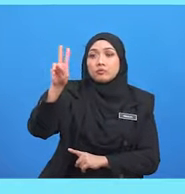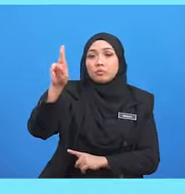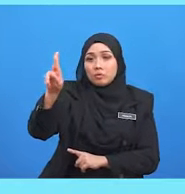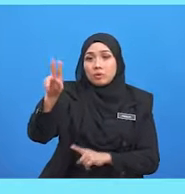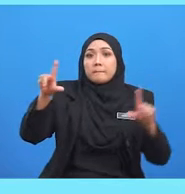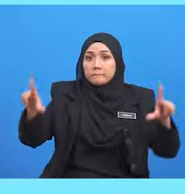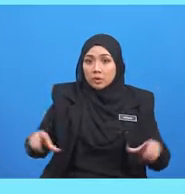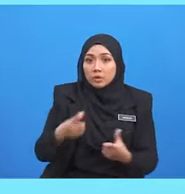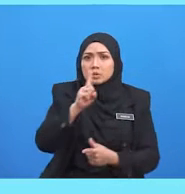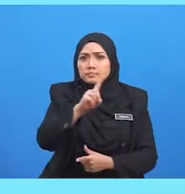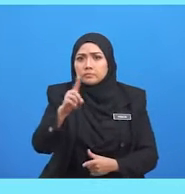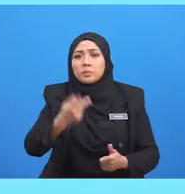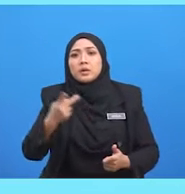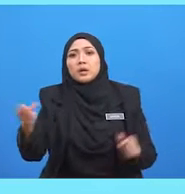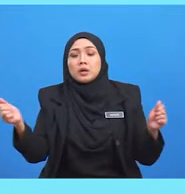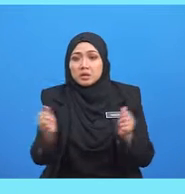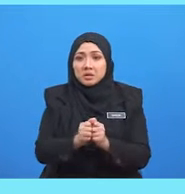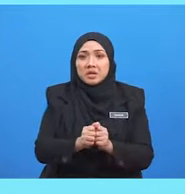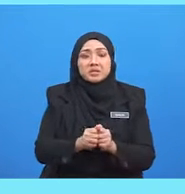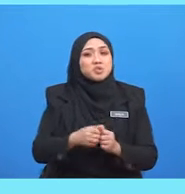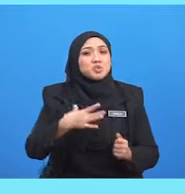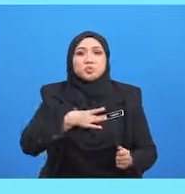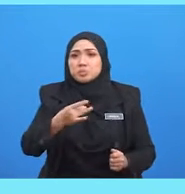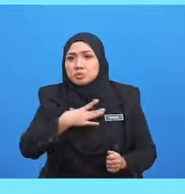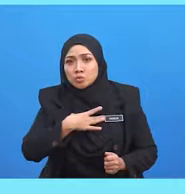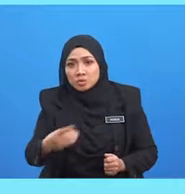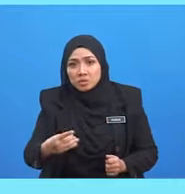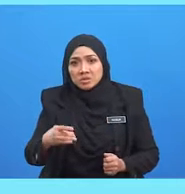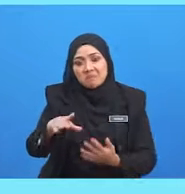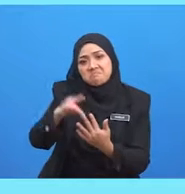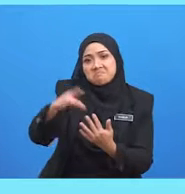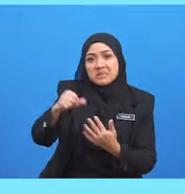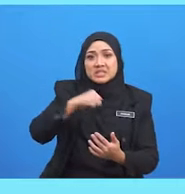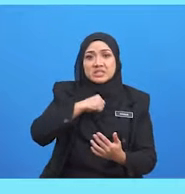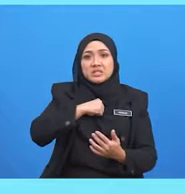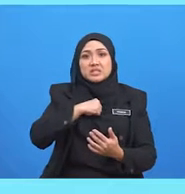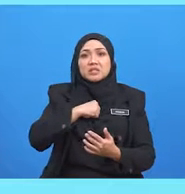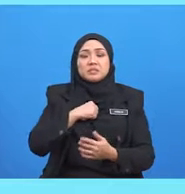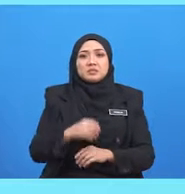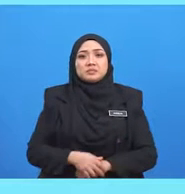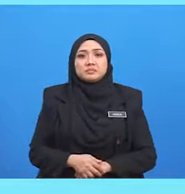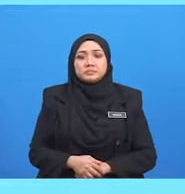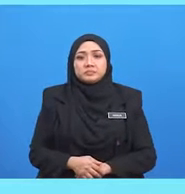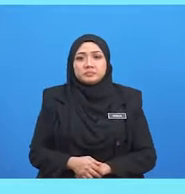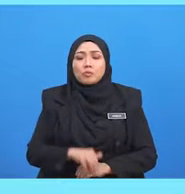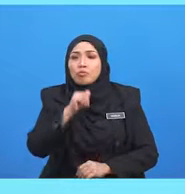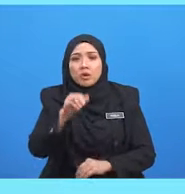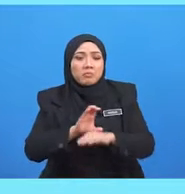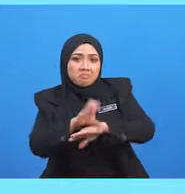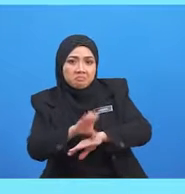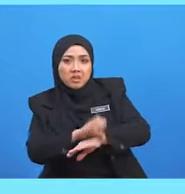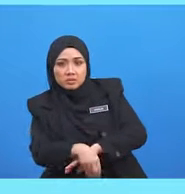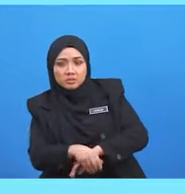kepada kufur, melakukan sesuatu perkara dengan sengaja dan pilihan sendiri